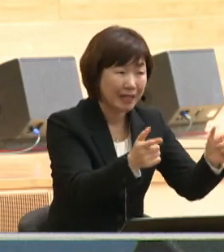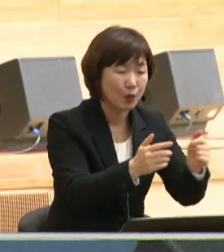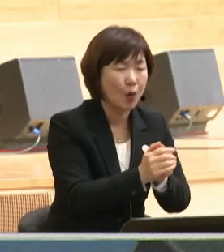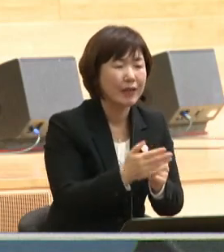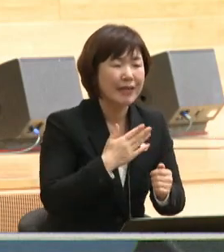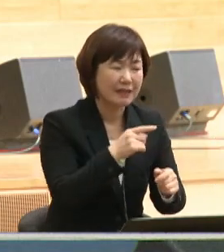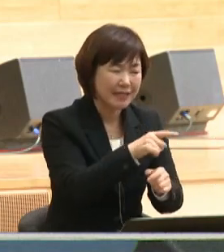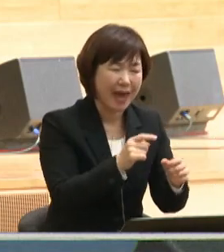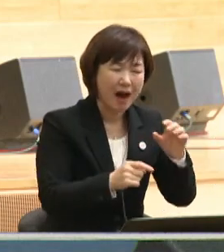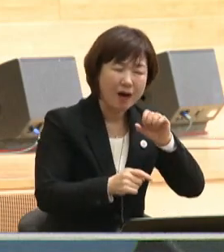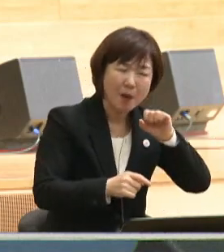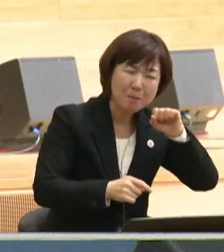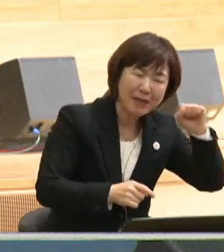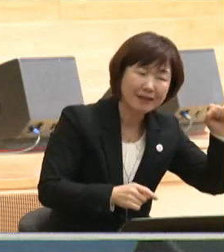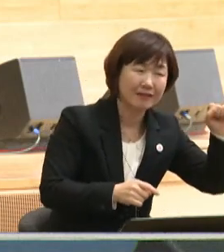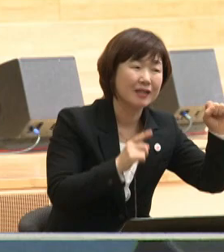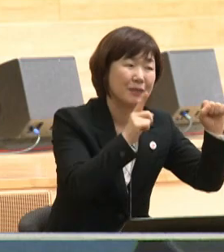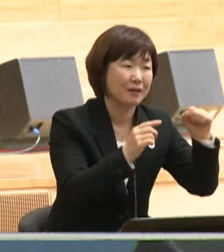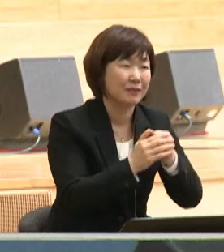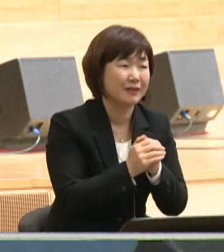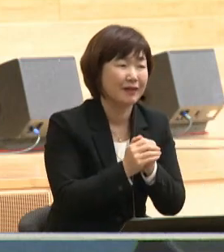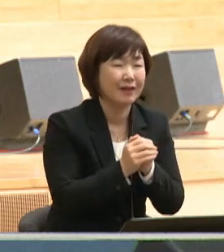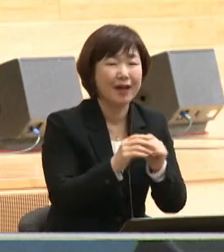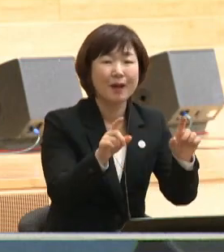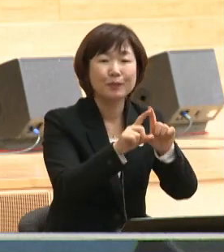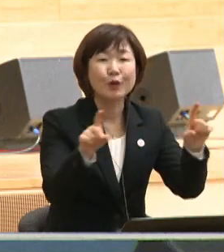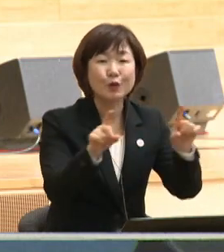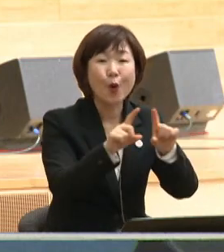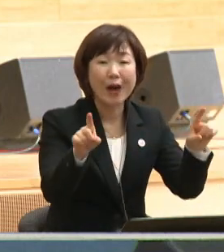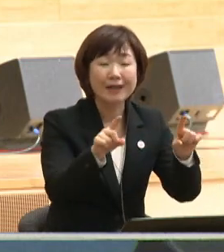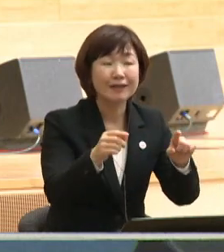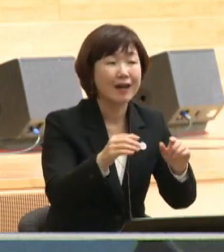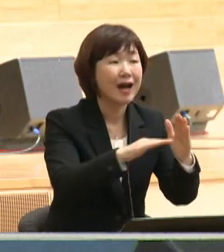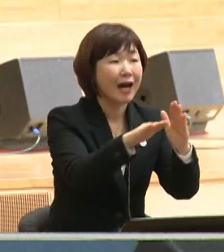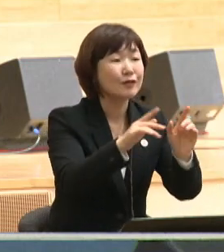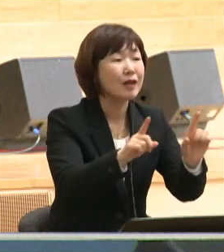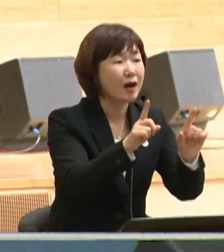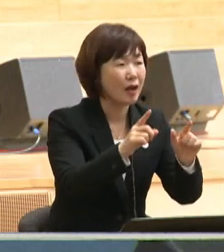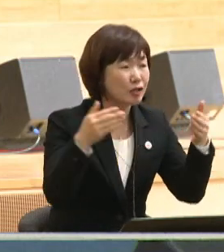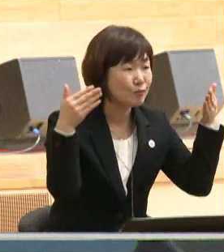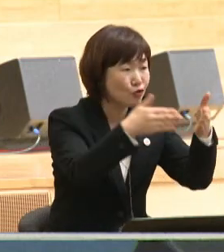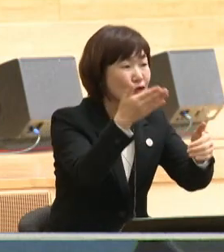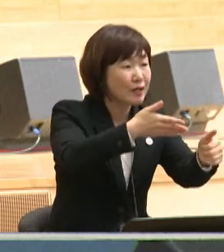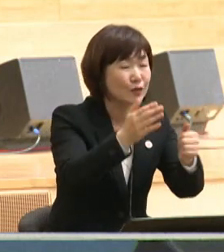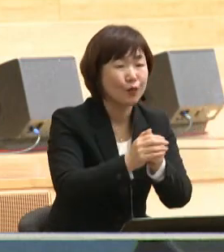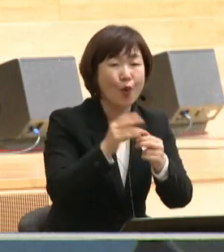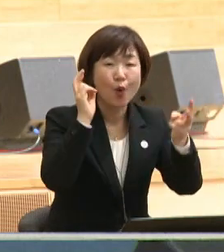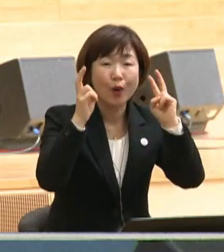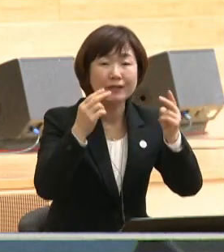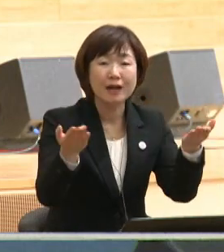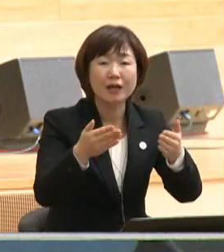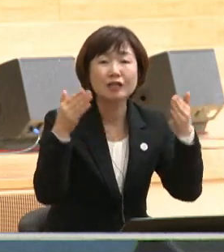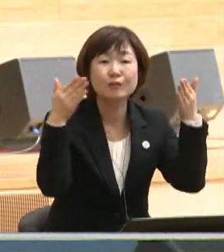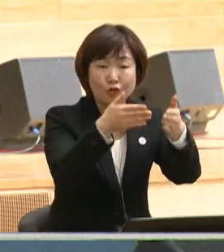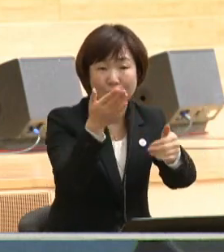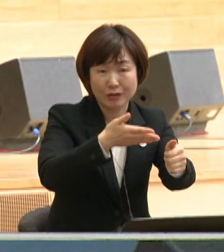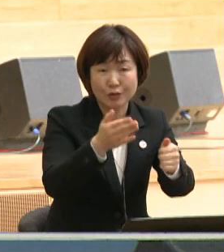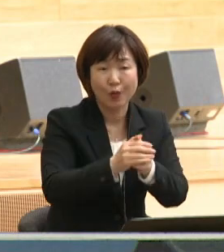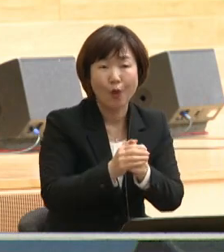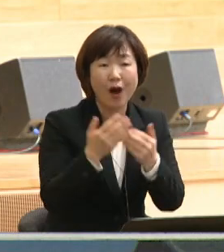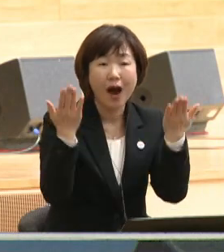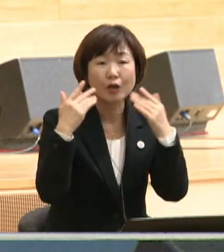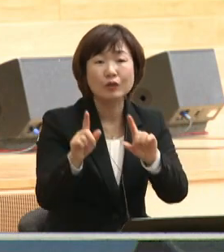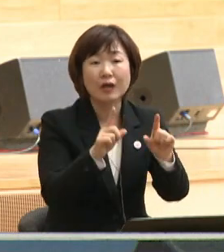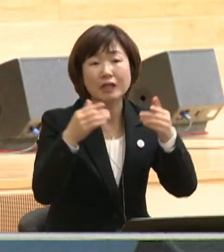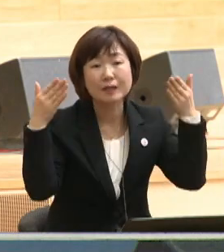금지하고 있다는 것이에요 평상시에는 여러분 가정 생활에 집중하십시오 평상시에는 직장생활에 집중하셔야 됩니다 평상시에는